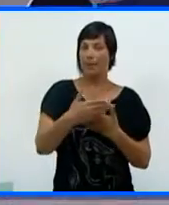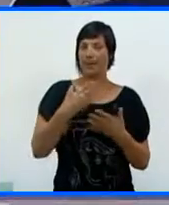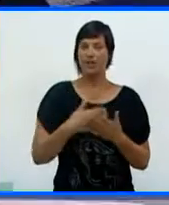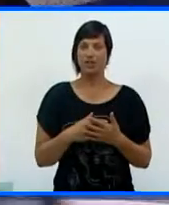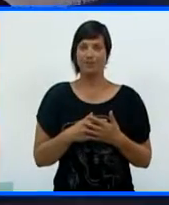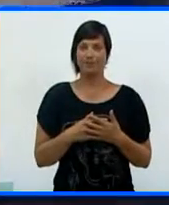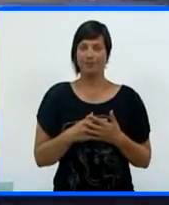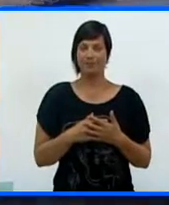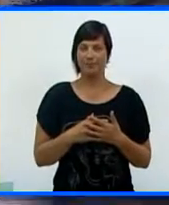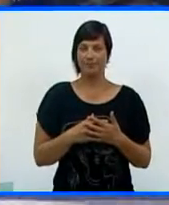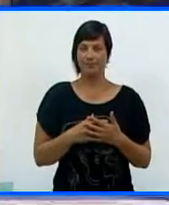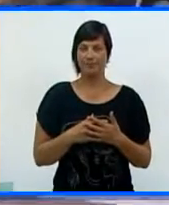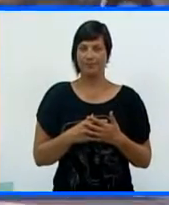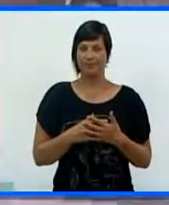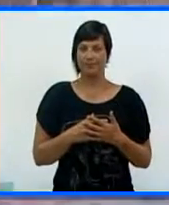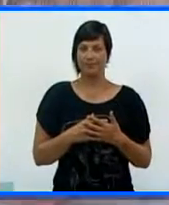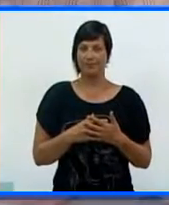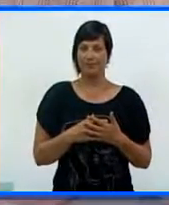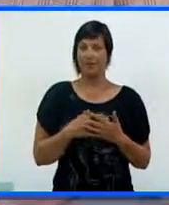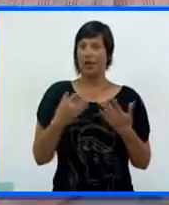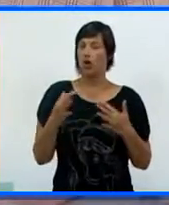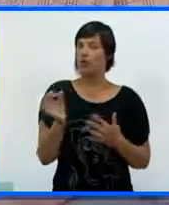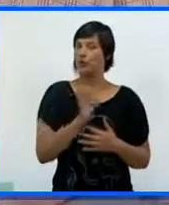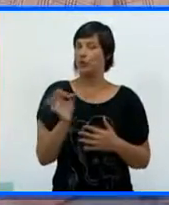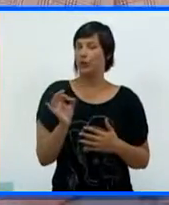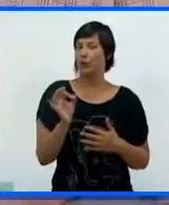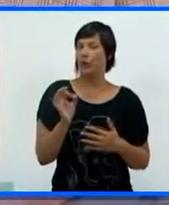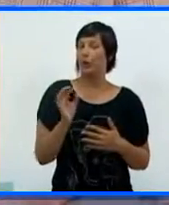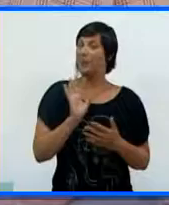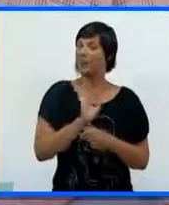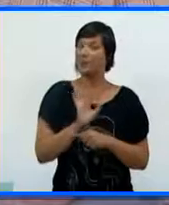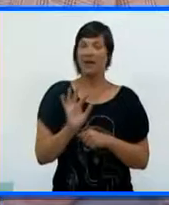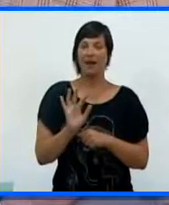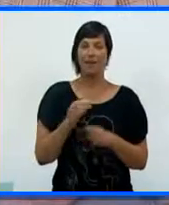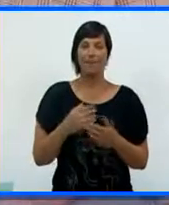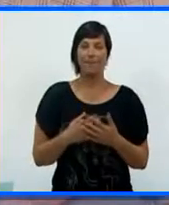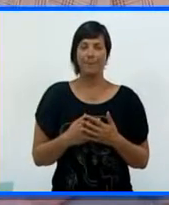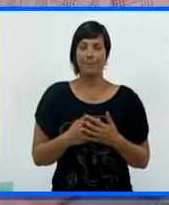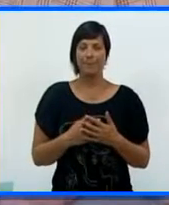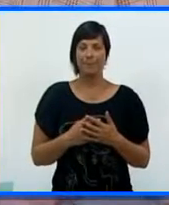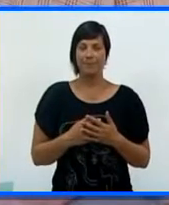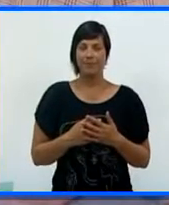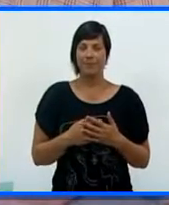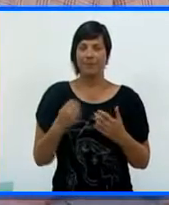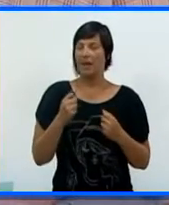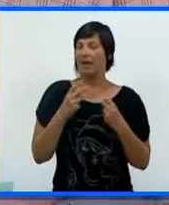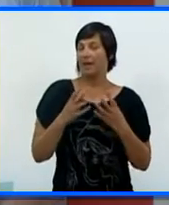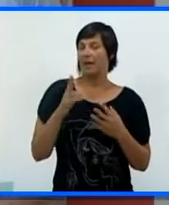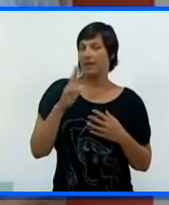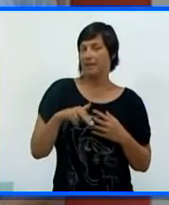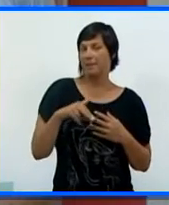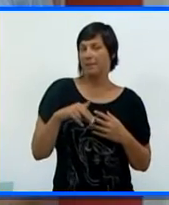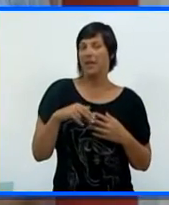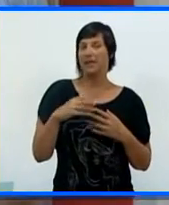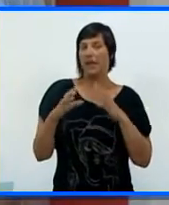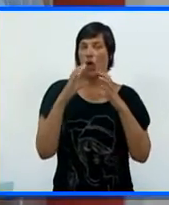mogao prelaziti. Koje su dobre strane? Pa dobre strane su kad imate